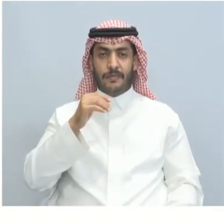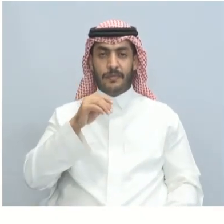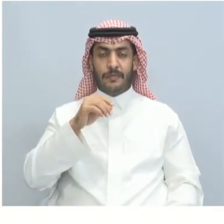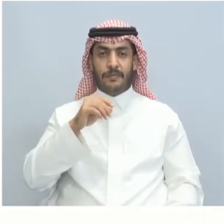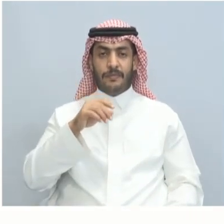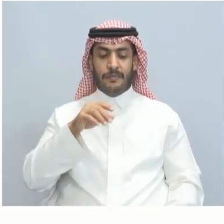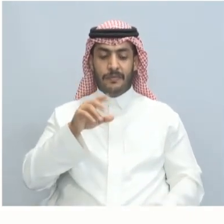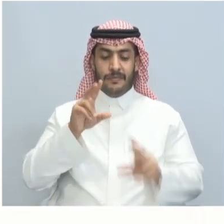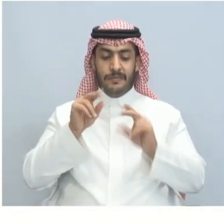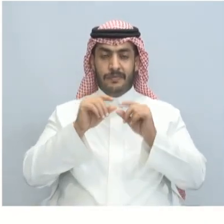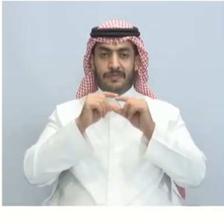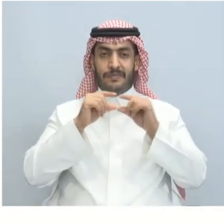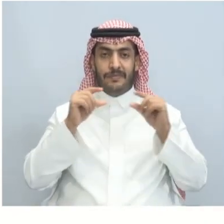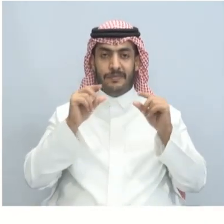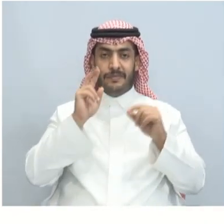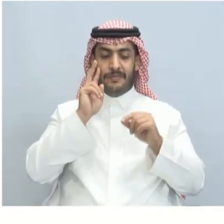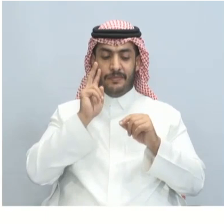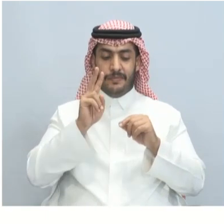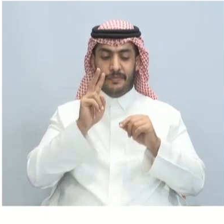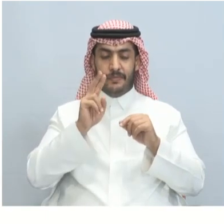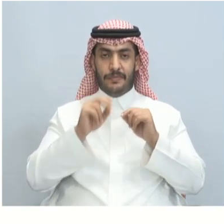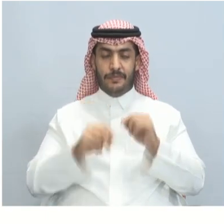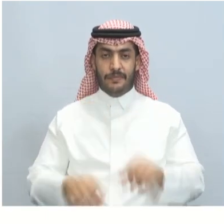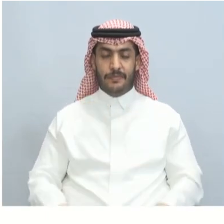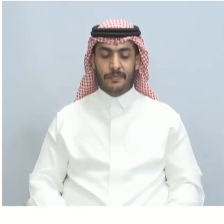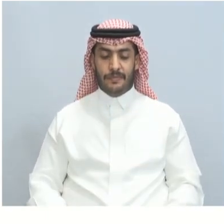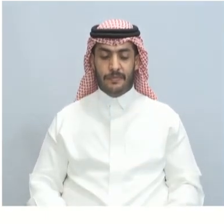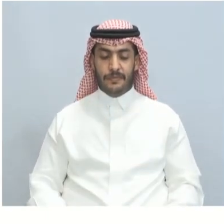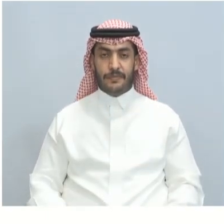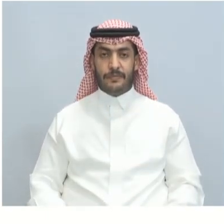ا وخ ج شرطه هي واحد